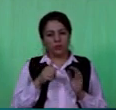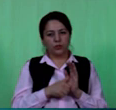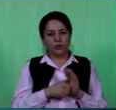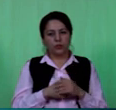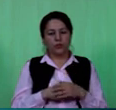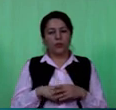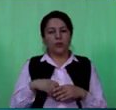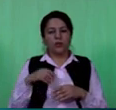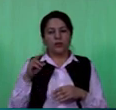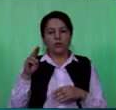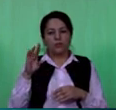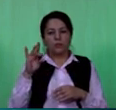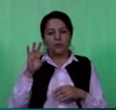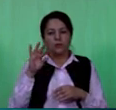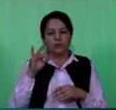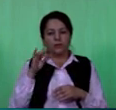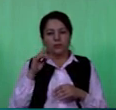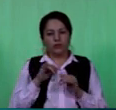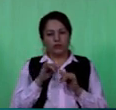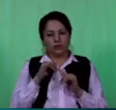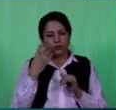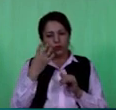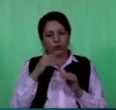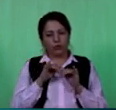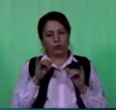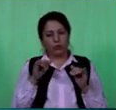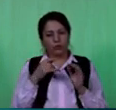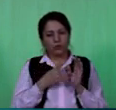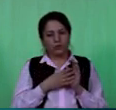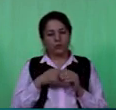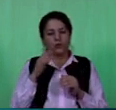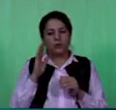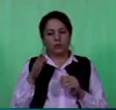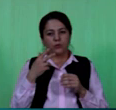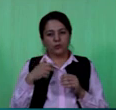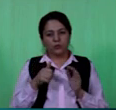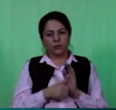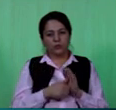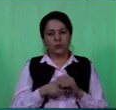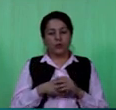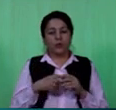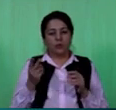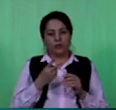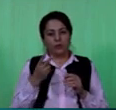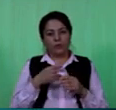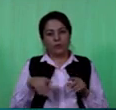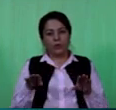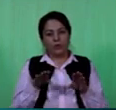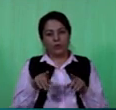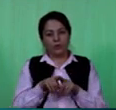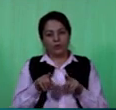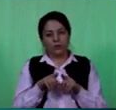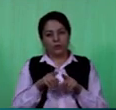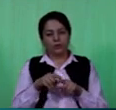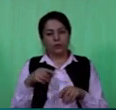и произведение чисел 4 и 9 равно тоже 36 значит вы уже давно сделали вывод и